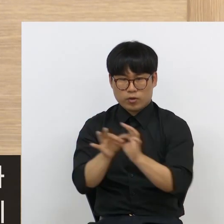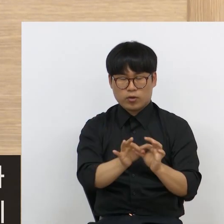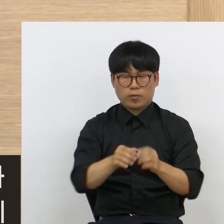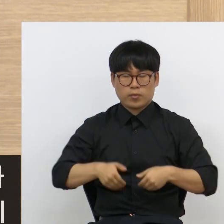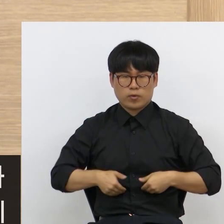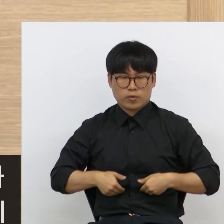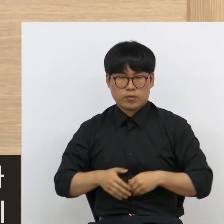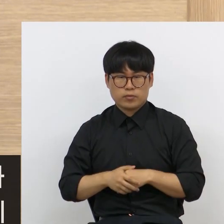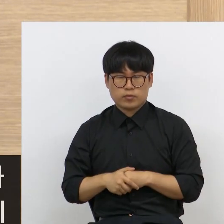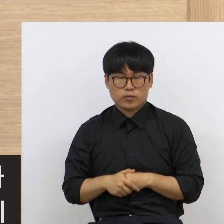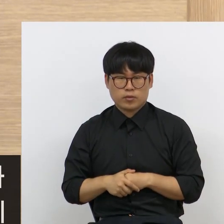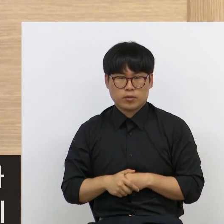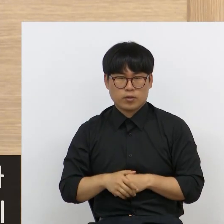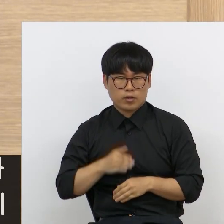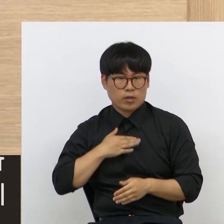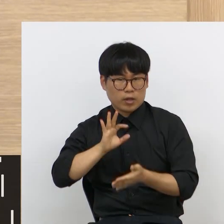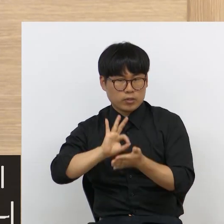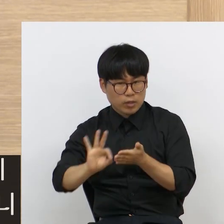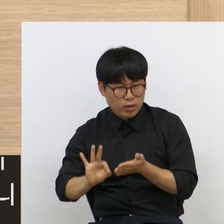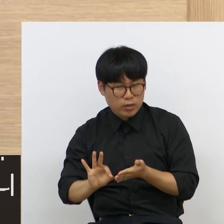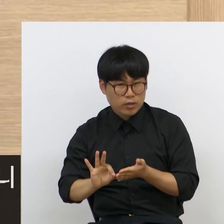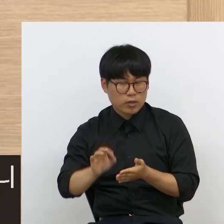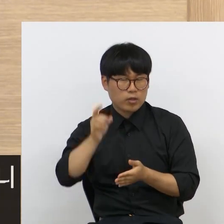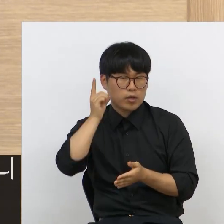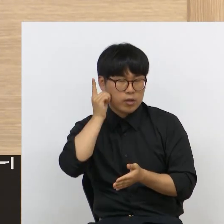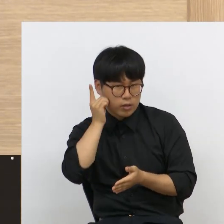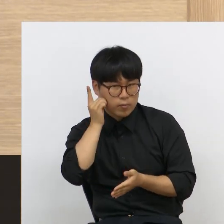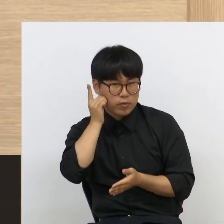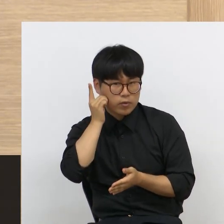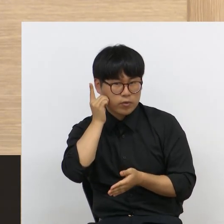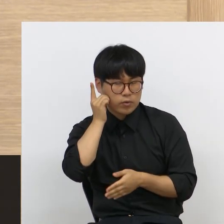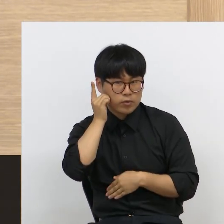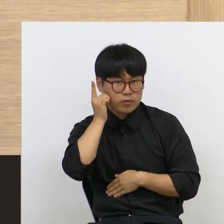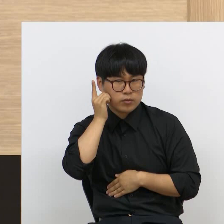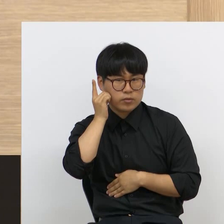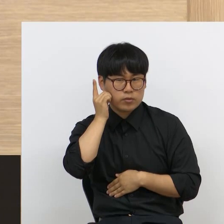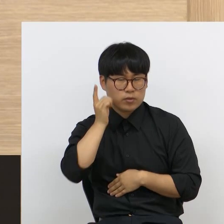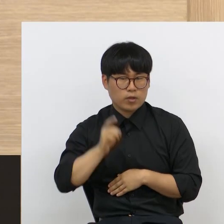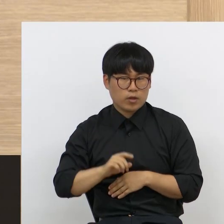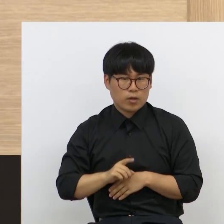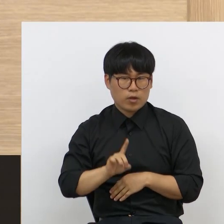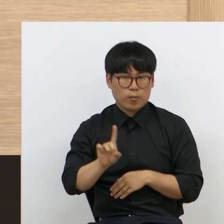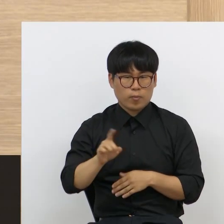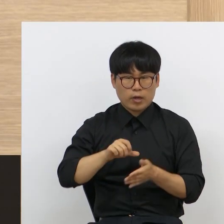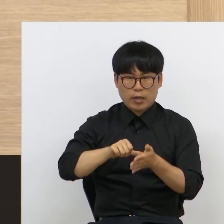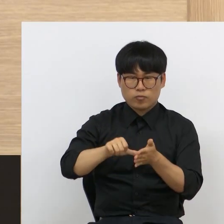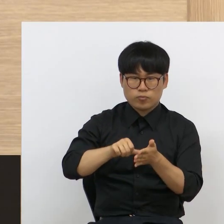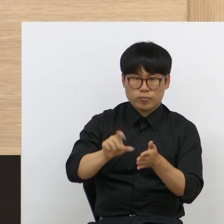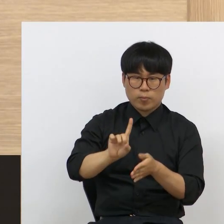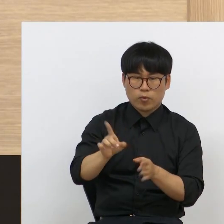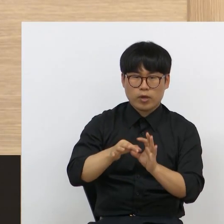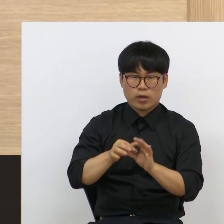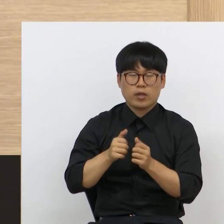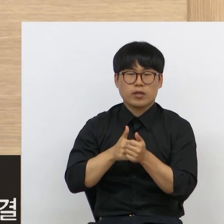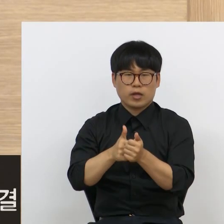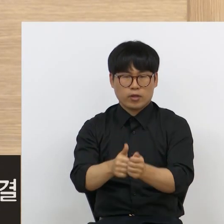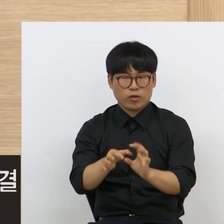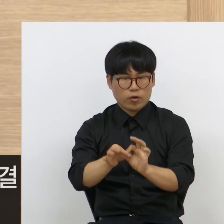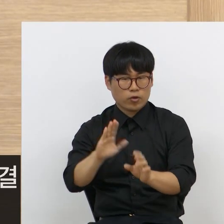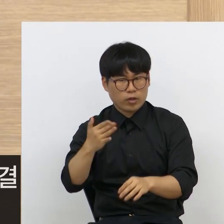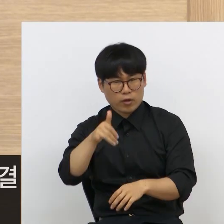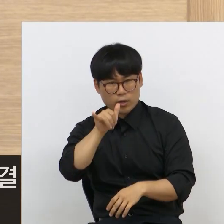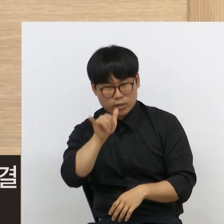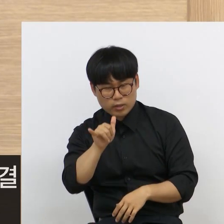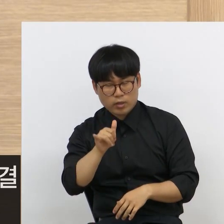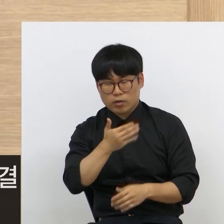있습니다. 그래서 내가 쓰는 전화기, 내가 갖고 있는 환경에서 어떤 연결성을 갖고 있느냐에 따라서 상당히 많은